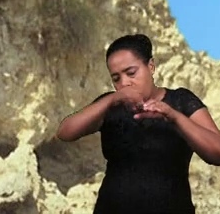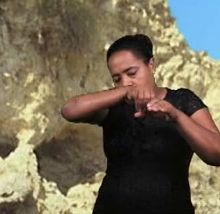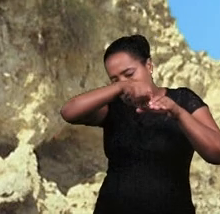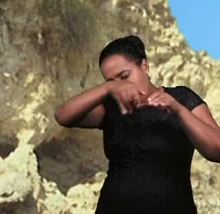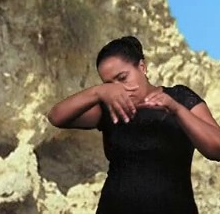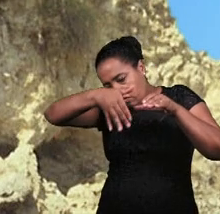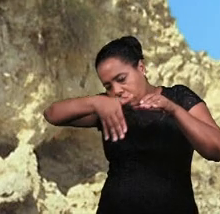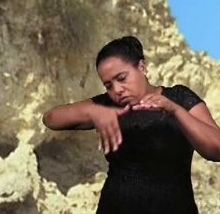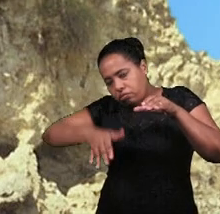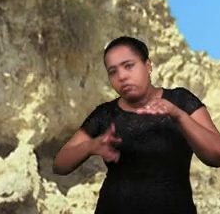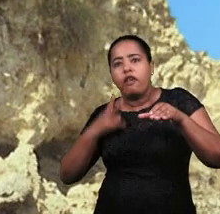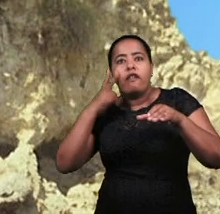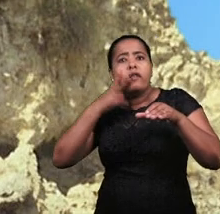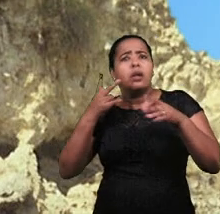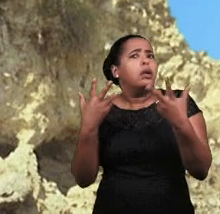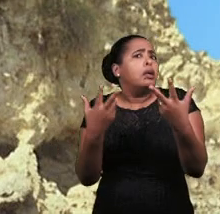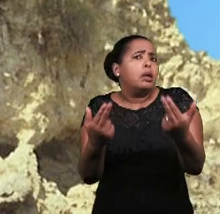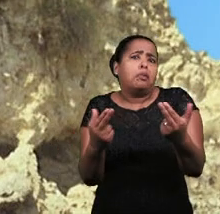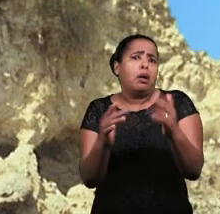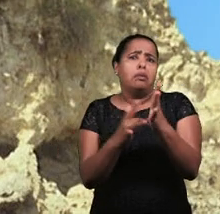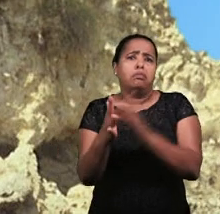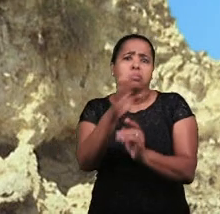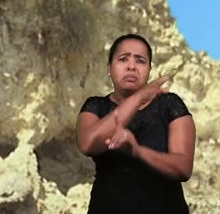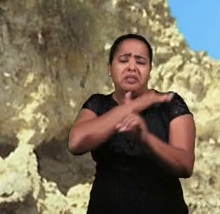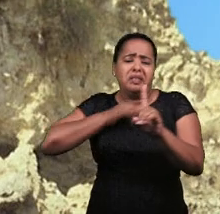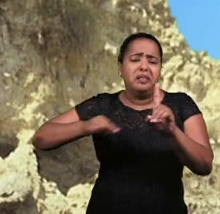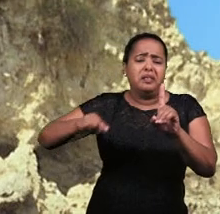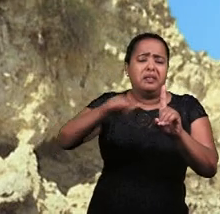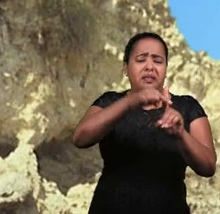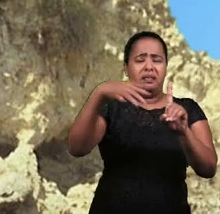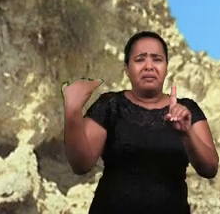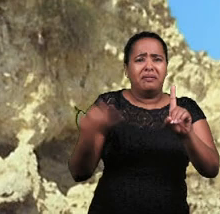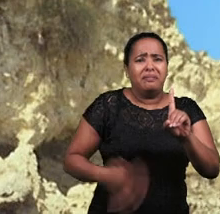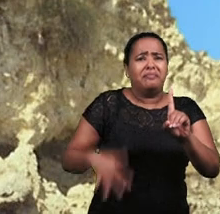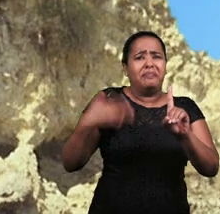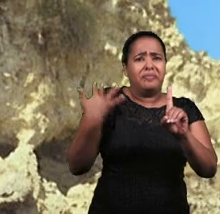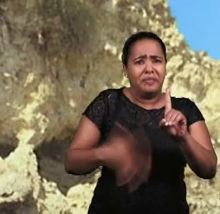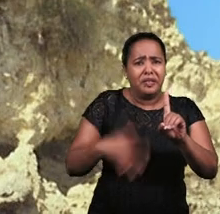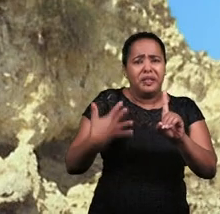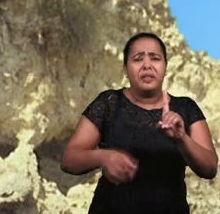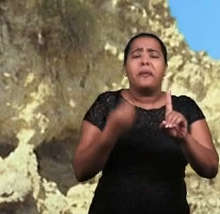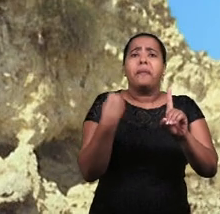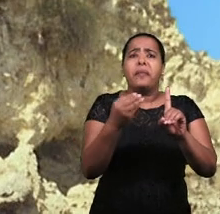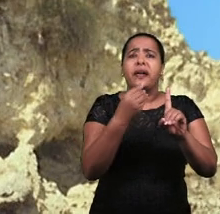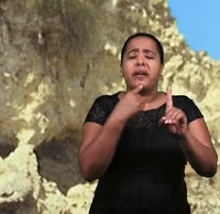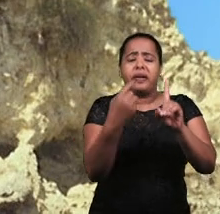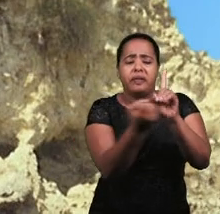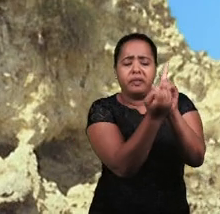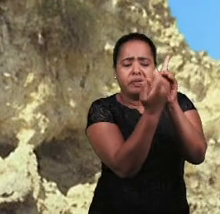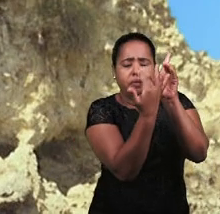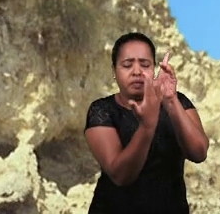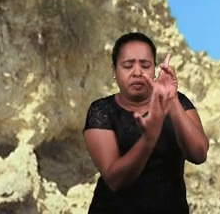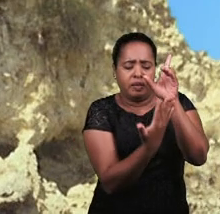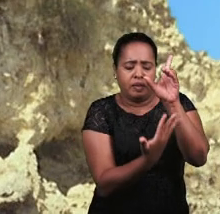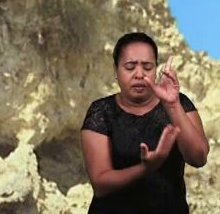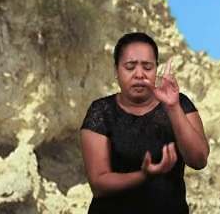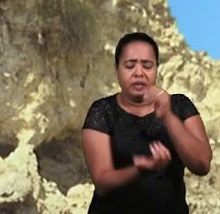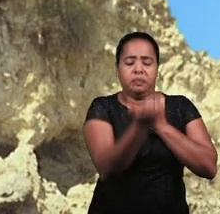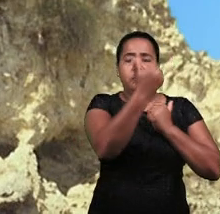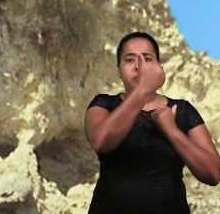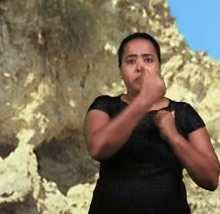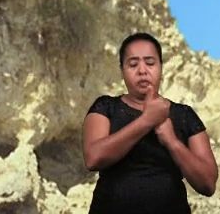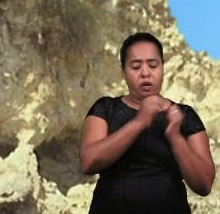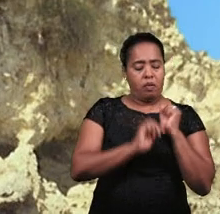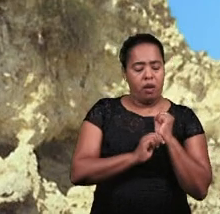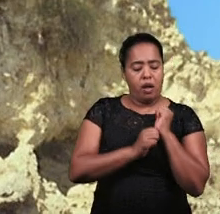à la croix pour nous. Il a versé son sang, son Saint-Esprit, afin qu'il puisse révéler la parole. La